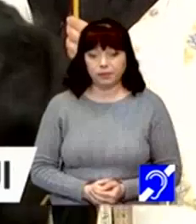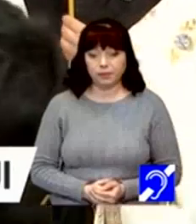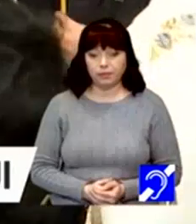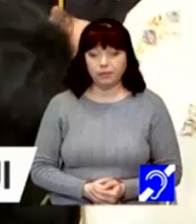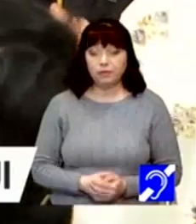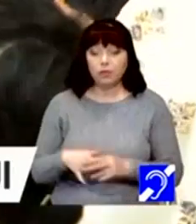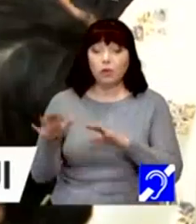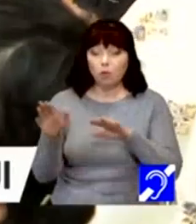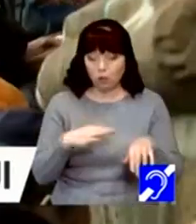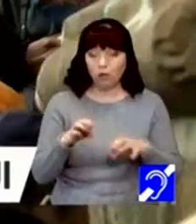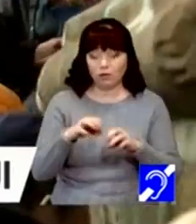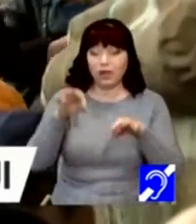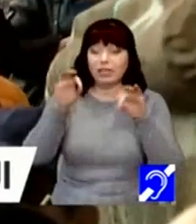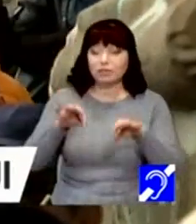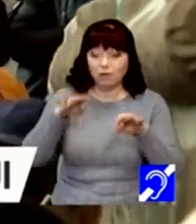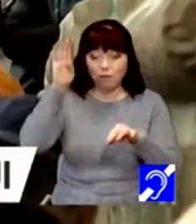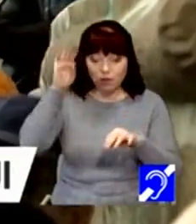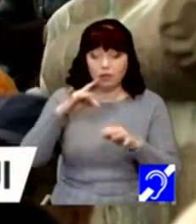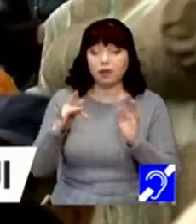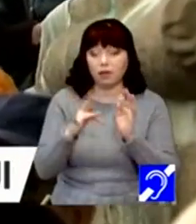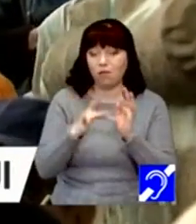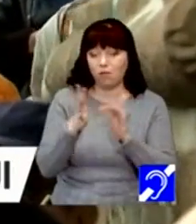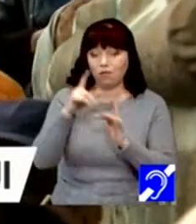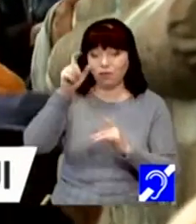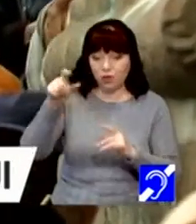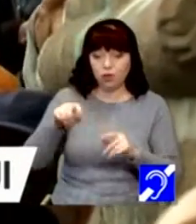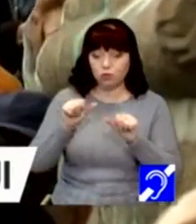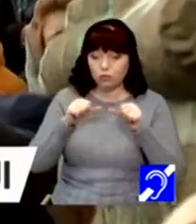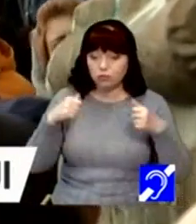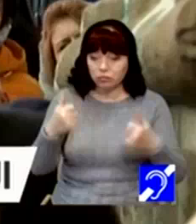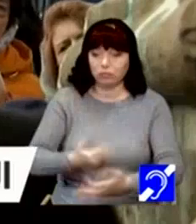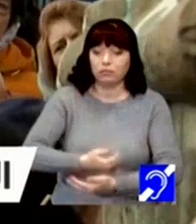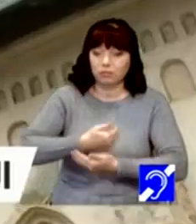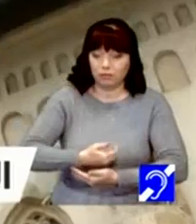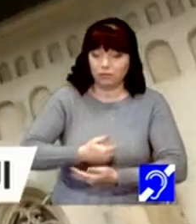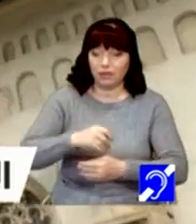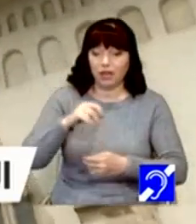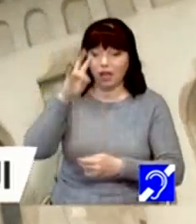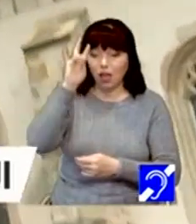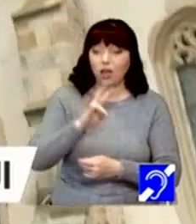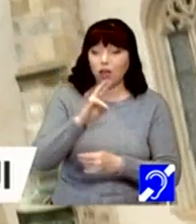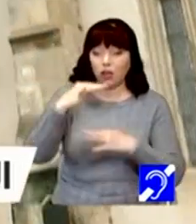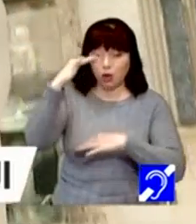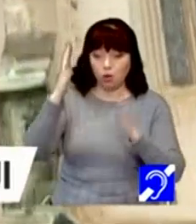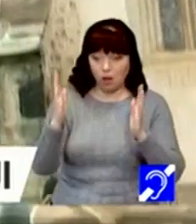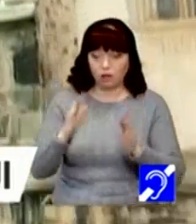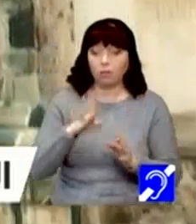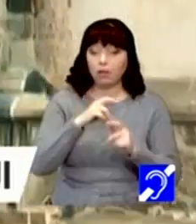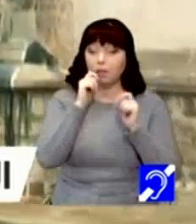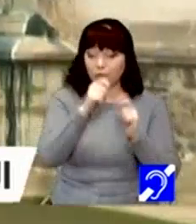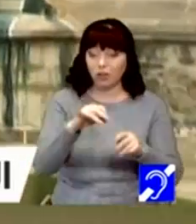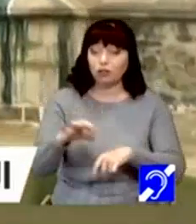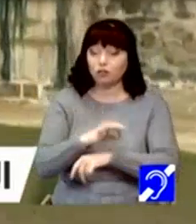dupa simțirea apelor credincioși au înconjurat biserica fiind pe brațe icoana Sfintei Ana icoane au fost dăruită